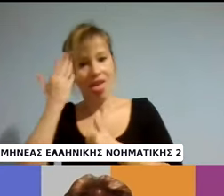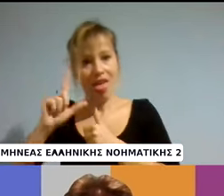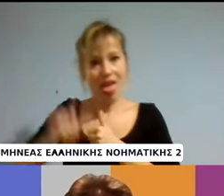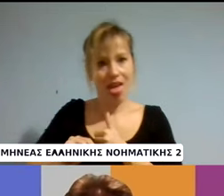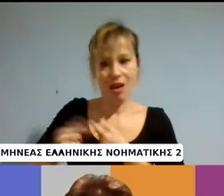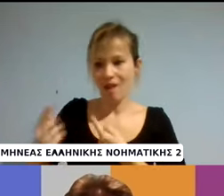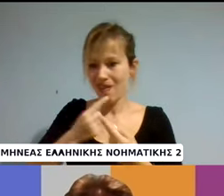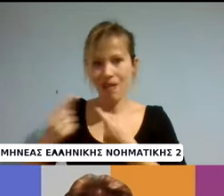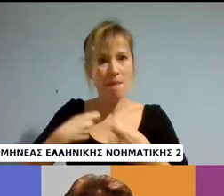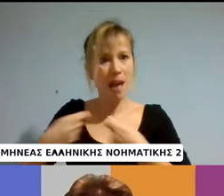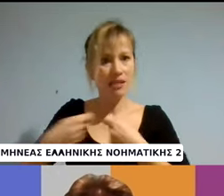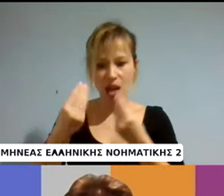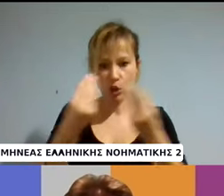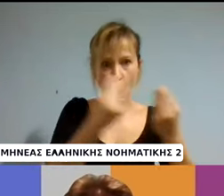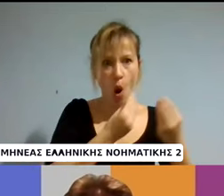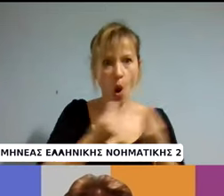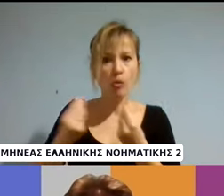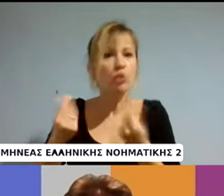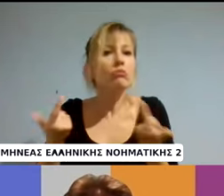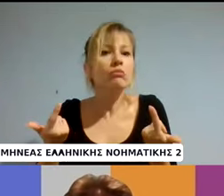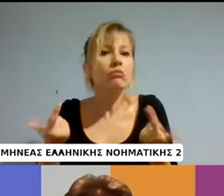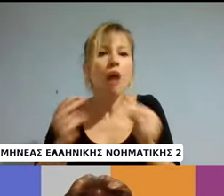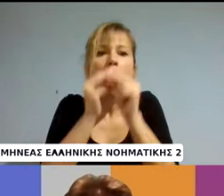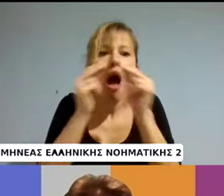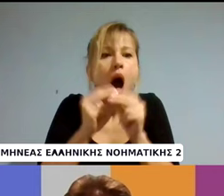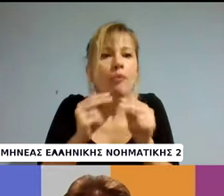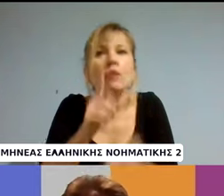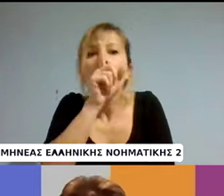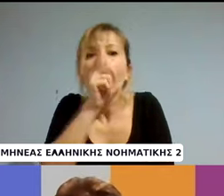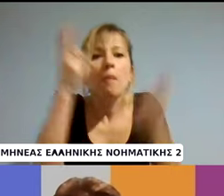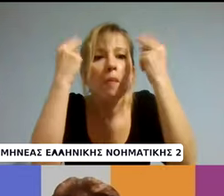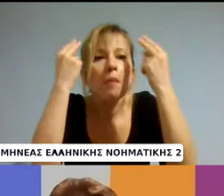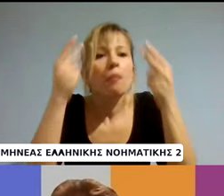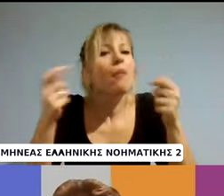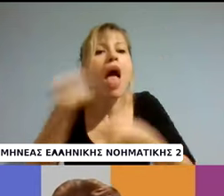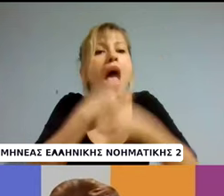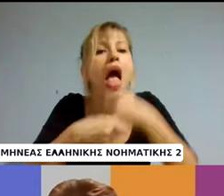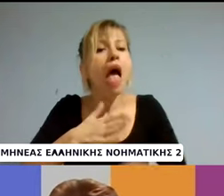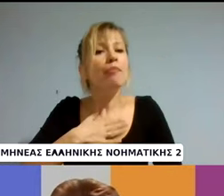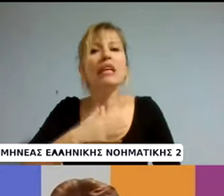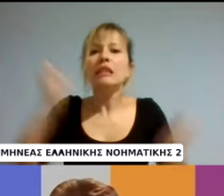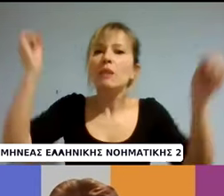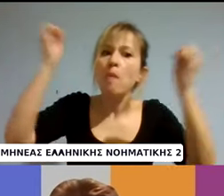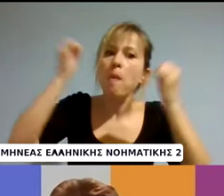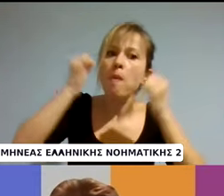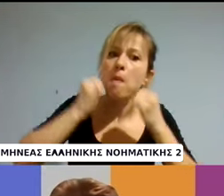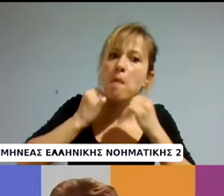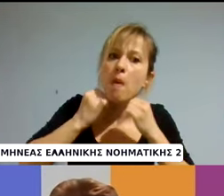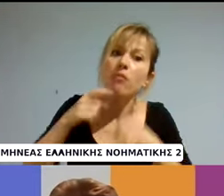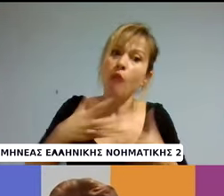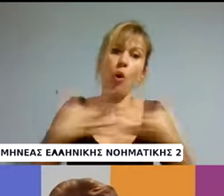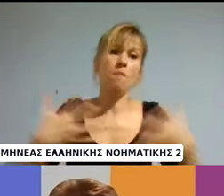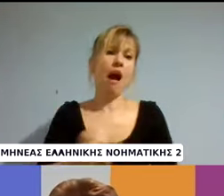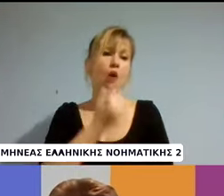τρόπο που δεν διασφαλίζει τη βιωσιμότητα της ατομικής μου επιχείρησης, είναι ένα τεράστιο λάθος που πρώτα